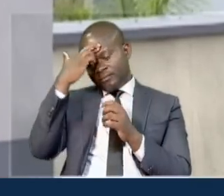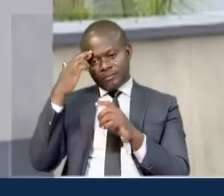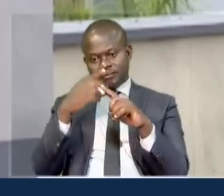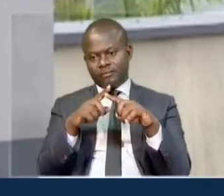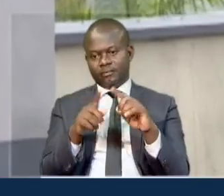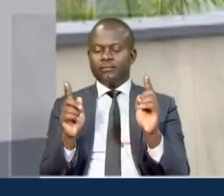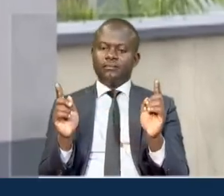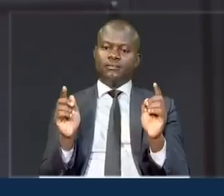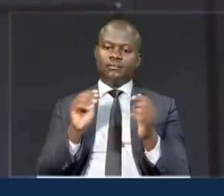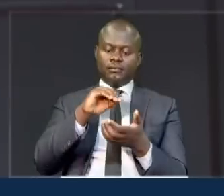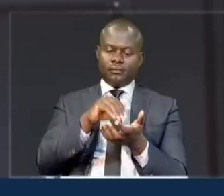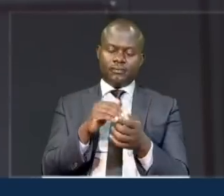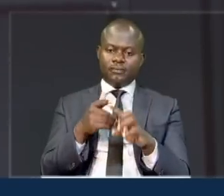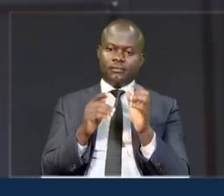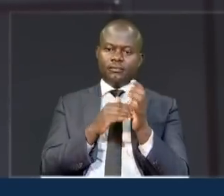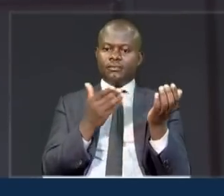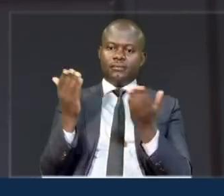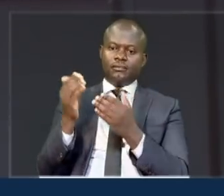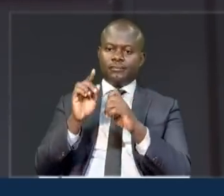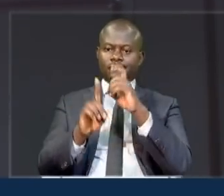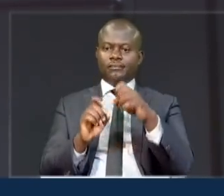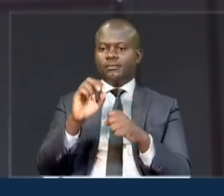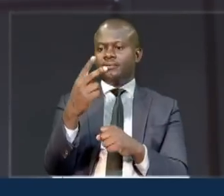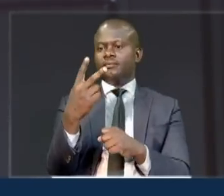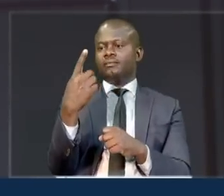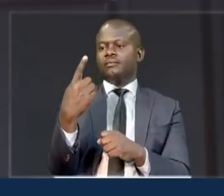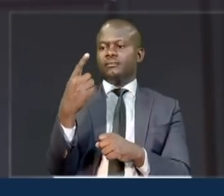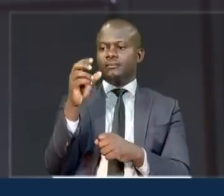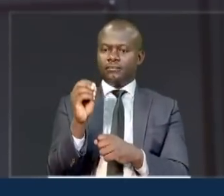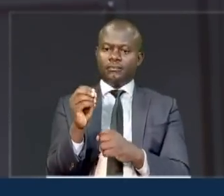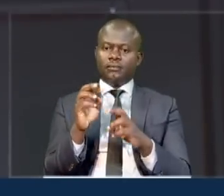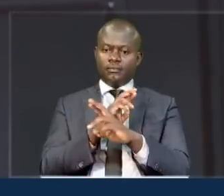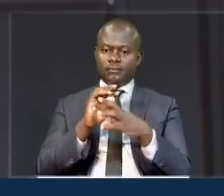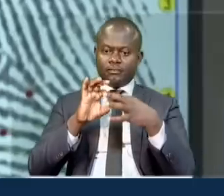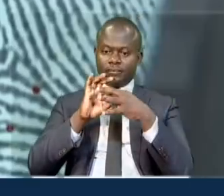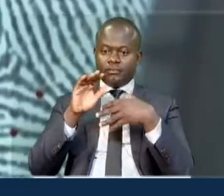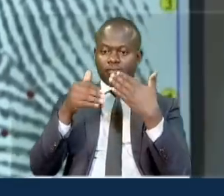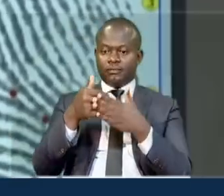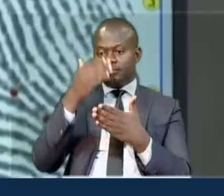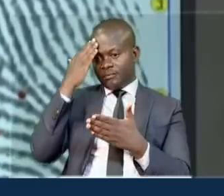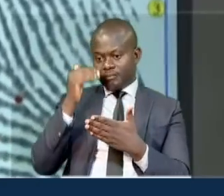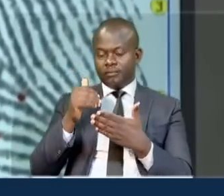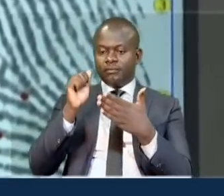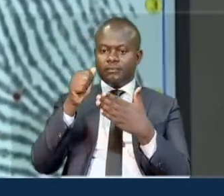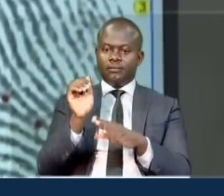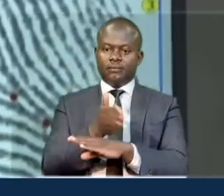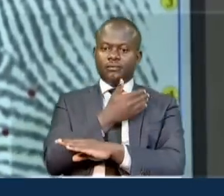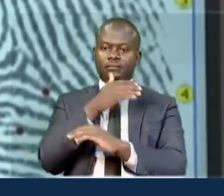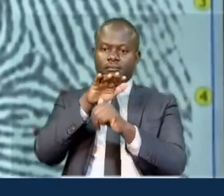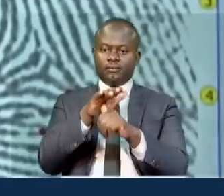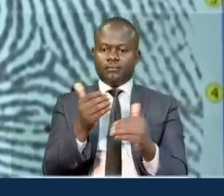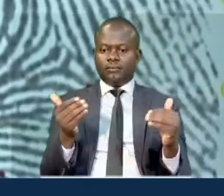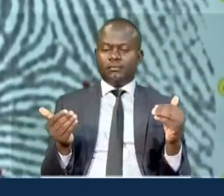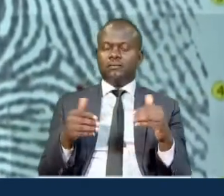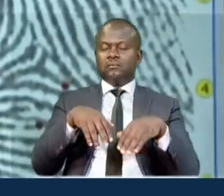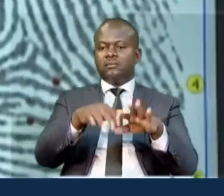zitandukanye icyo kigo kandi cyanakiri ibizamini 210 by'isano y'amaraso ku busabe bw'inkiko mu rwego rwo kurenganura abana bari barihakanywe